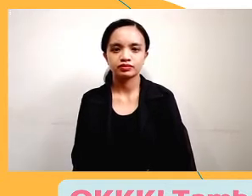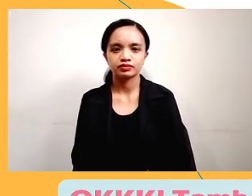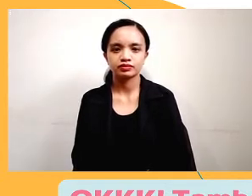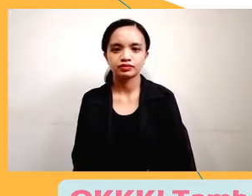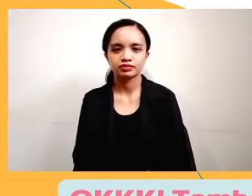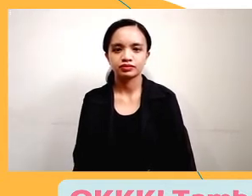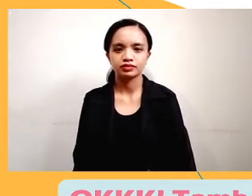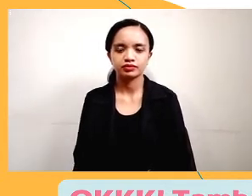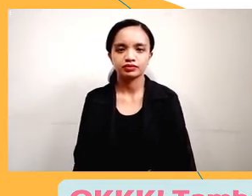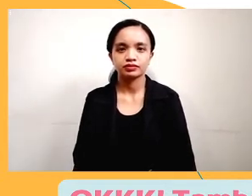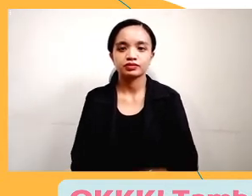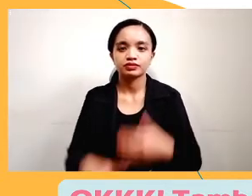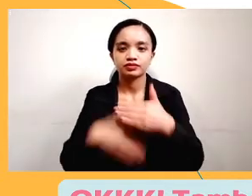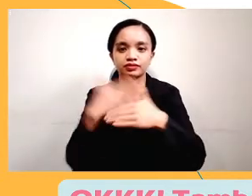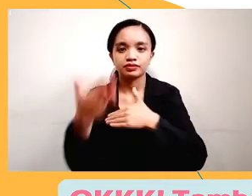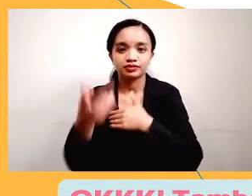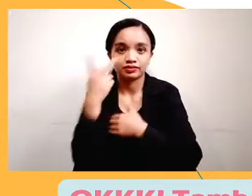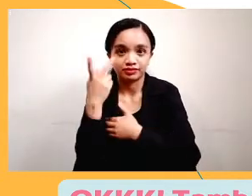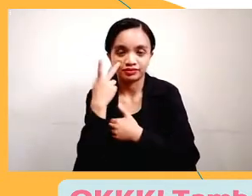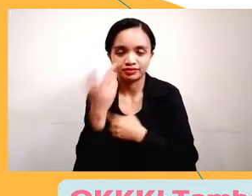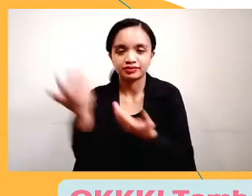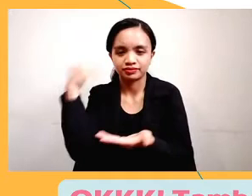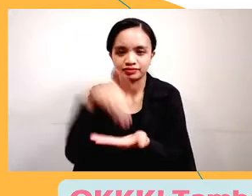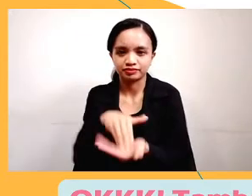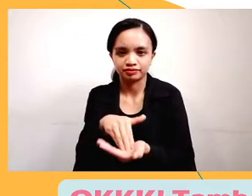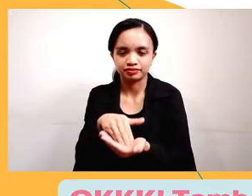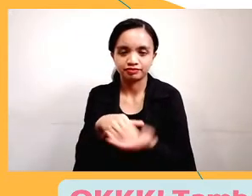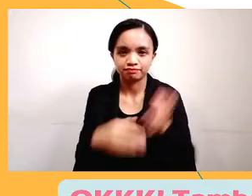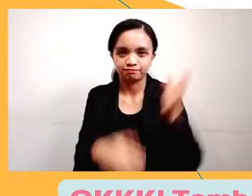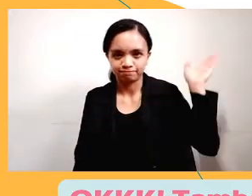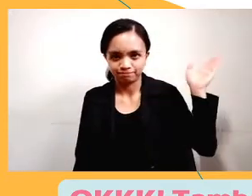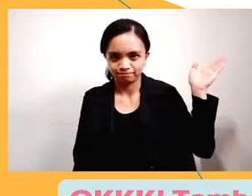Okay, and bate. Pose naman.